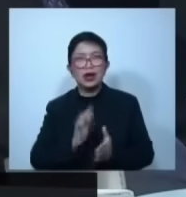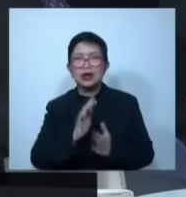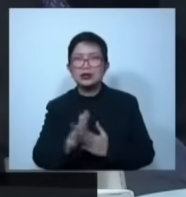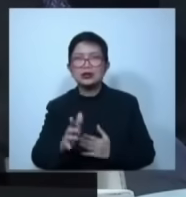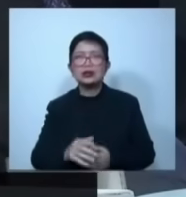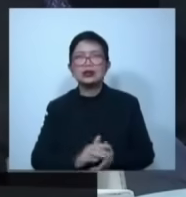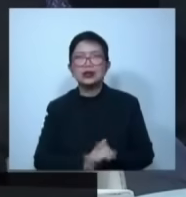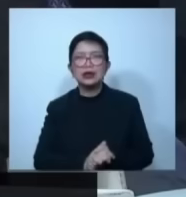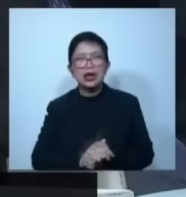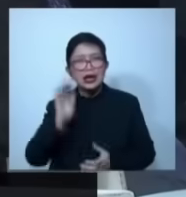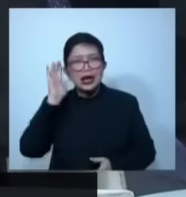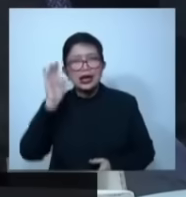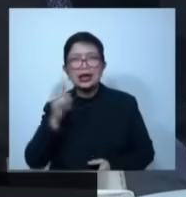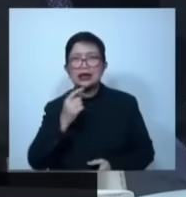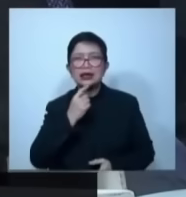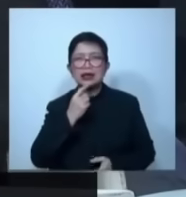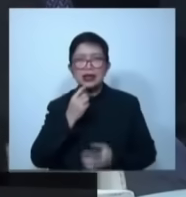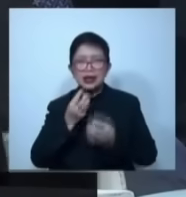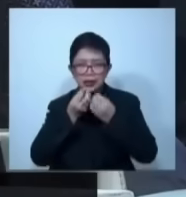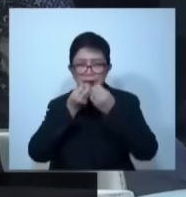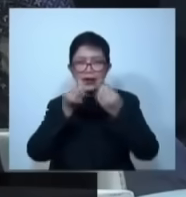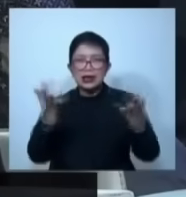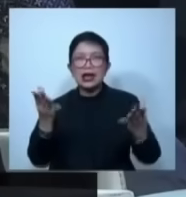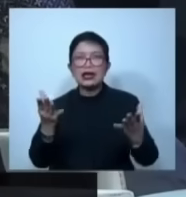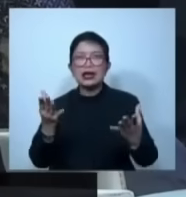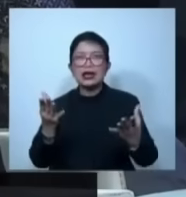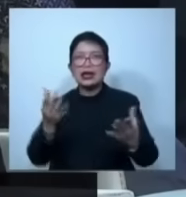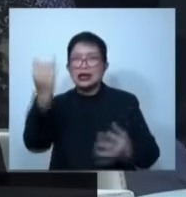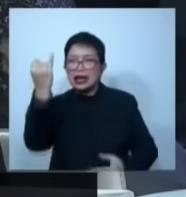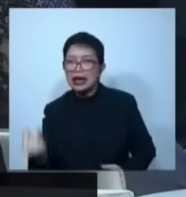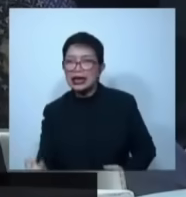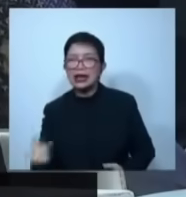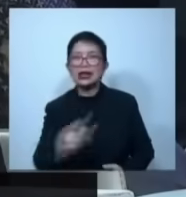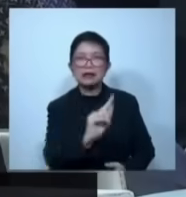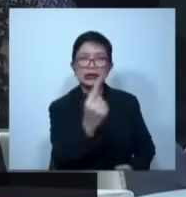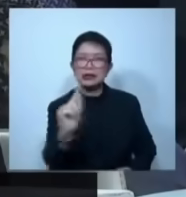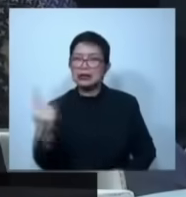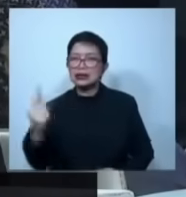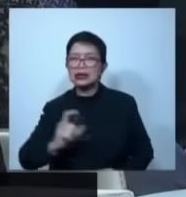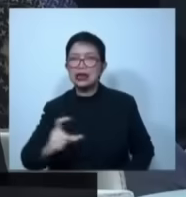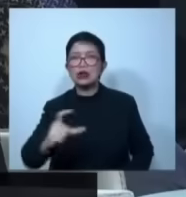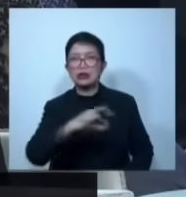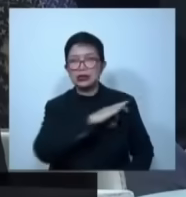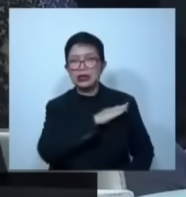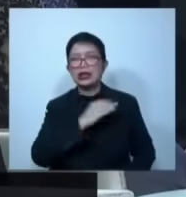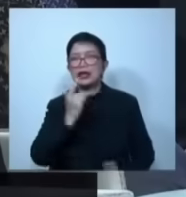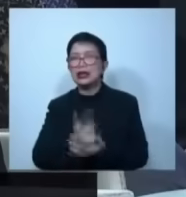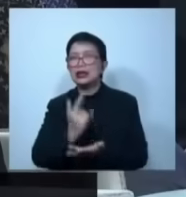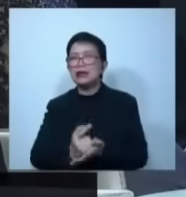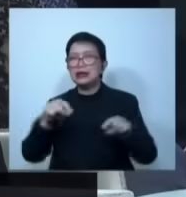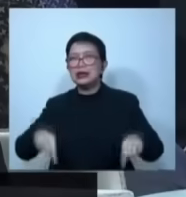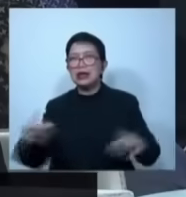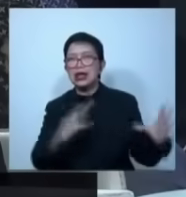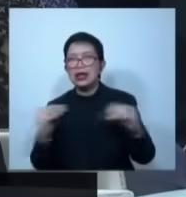kita akan mendengarkan pernyataan Pamungkas dari masing-masing calon presiden untuk itu tetap ah bersama kami di debat